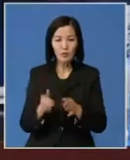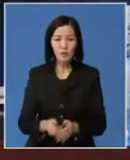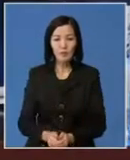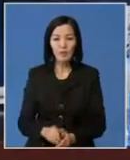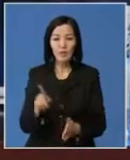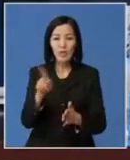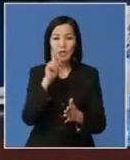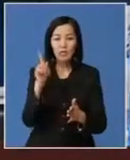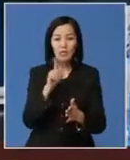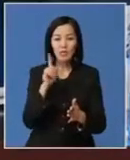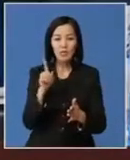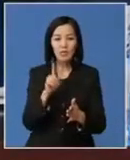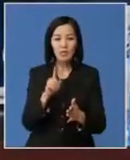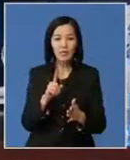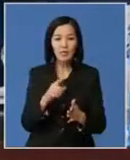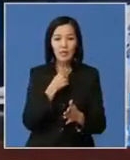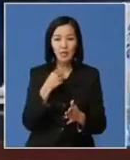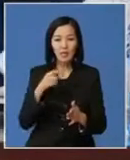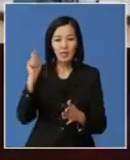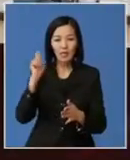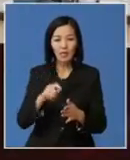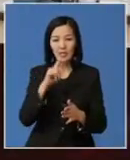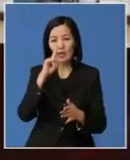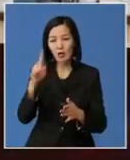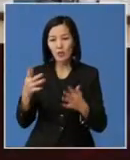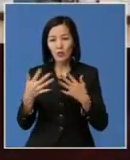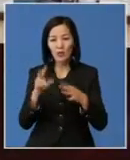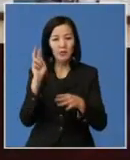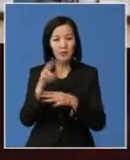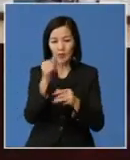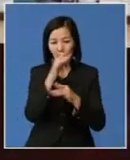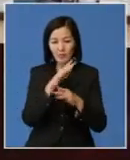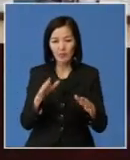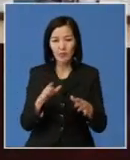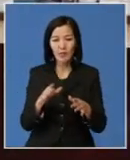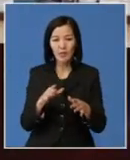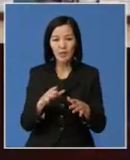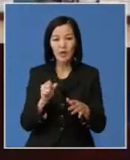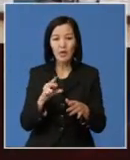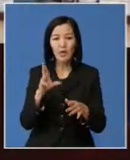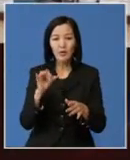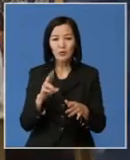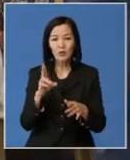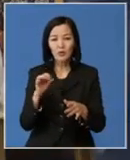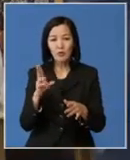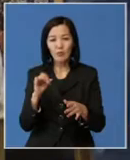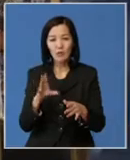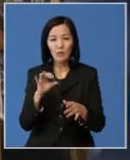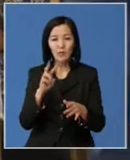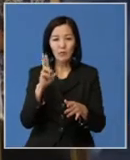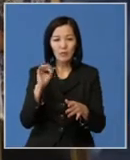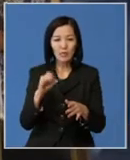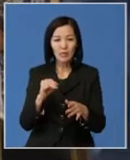Жас мамандар облыс орталығына келгенмен аудандарға немесе шалғайдағы ауылдарға бара бермейді. Ғалиасқар Сарыбаев Ақсу, Кербұлақ, Қарасай мен Еңбекшіқазақ